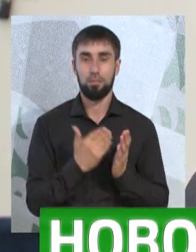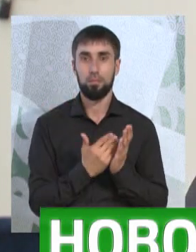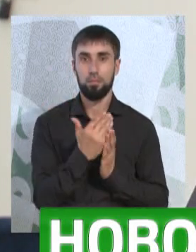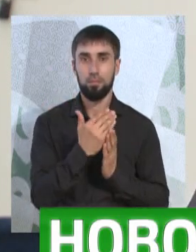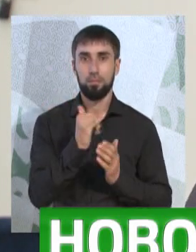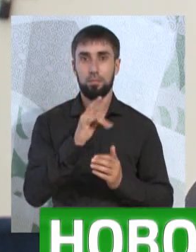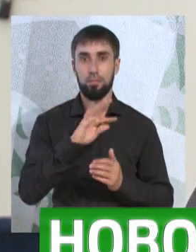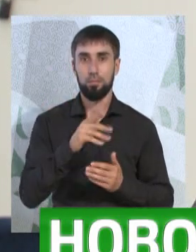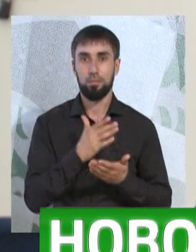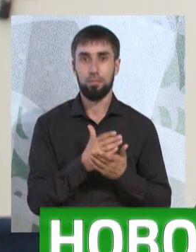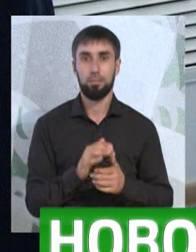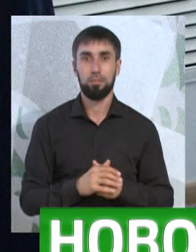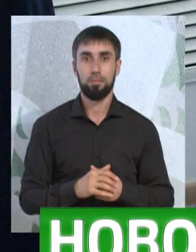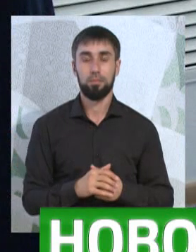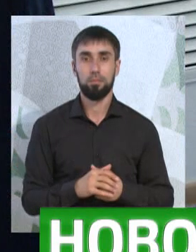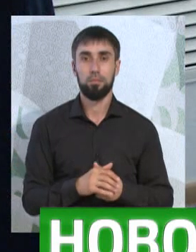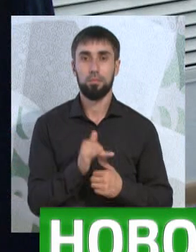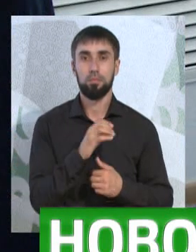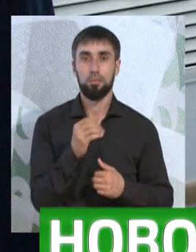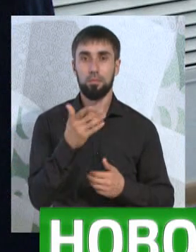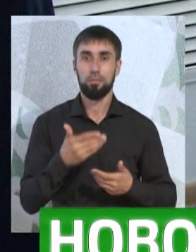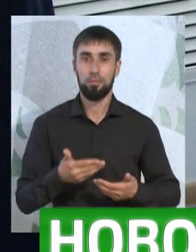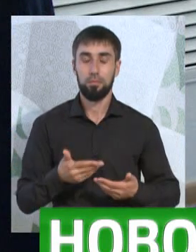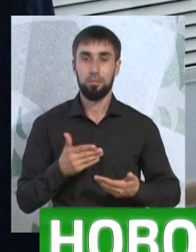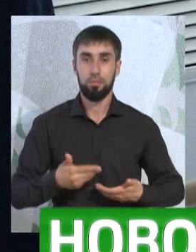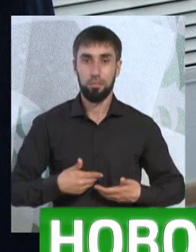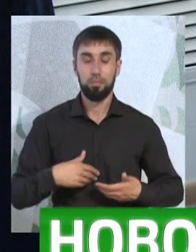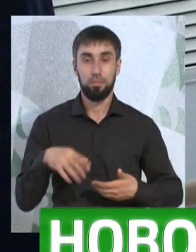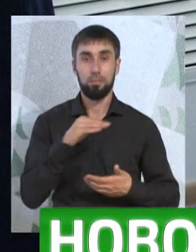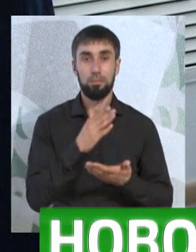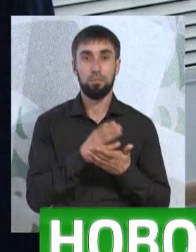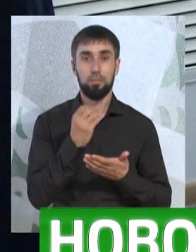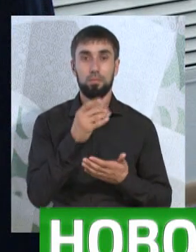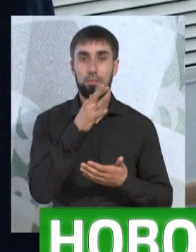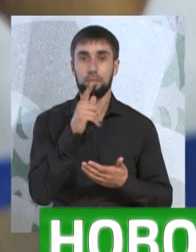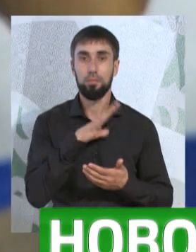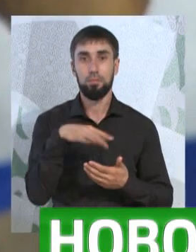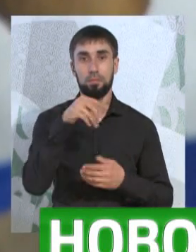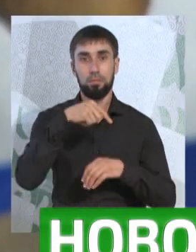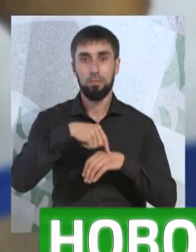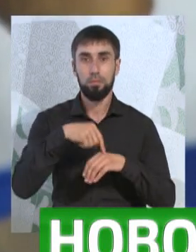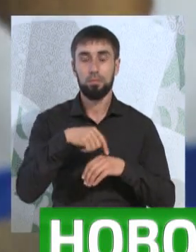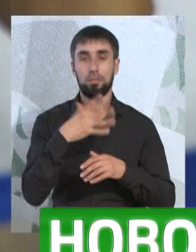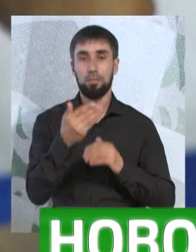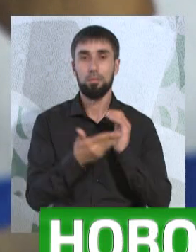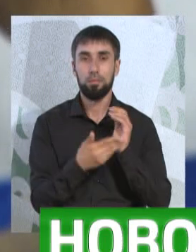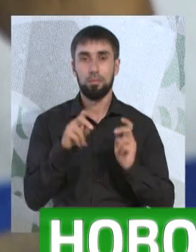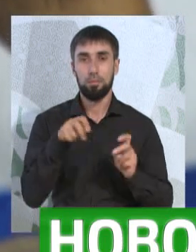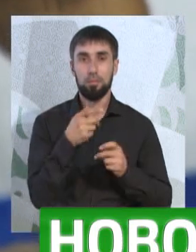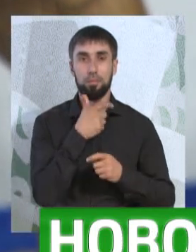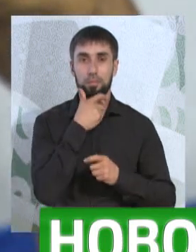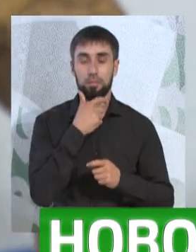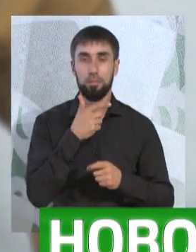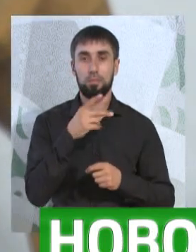вот вершины совершенства. У жителей еще есть время почувствовать живую энергетику ценной породы дерева в произведениях от